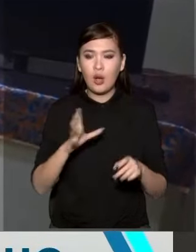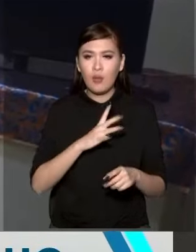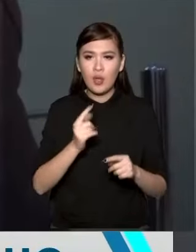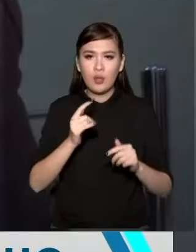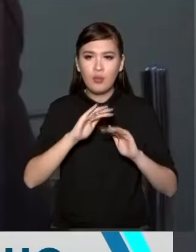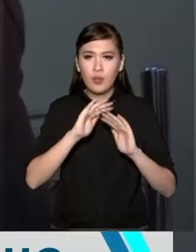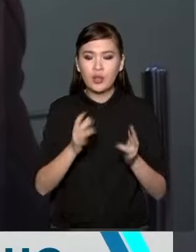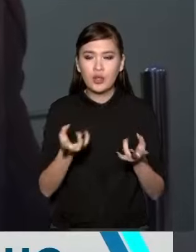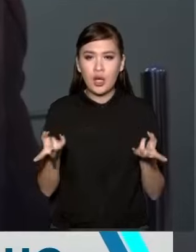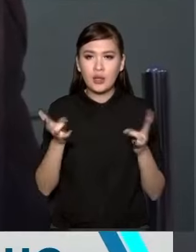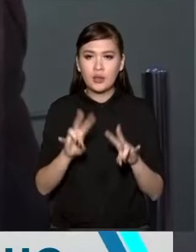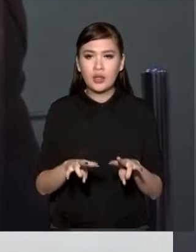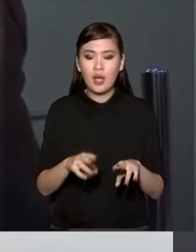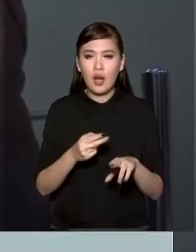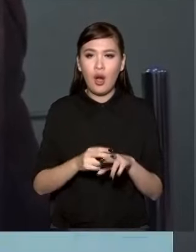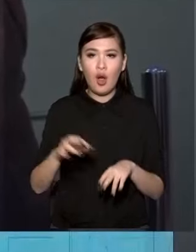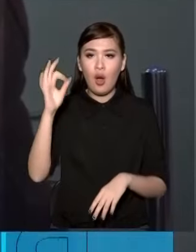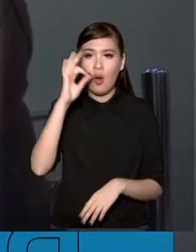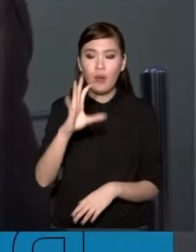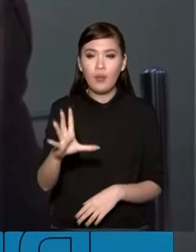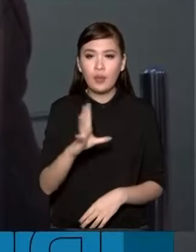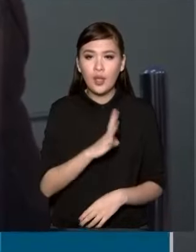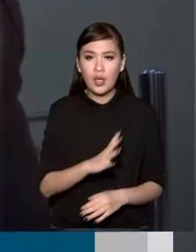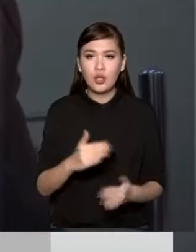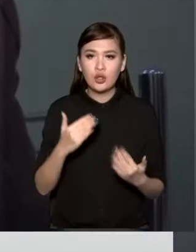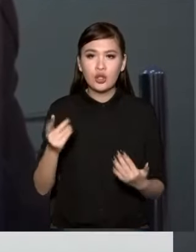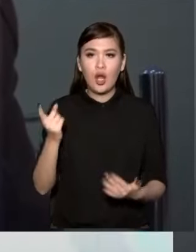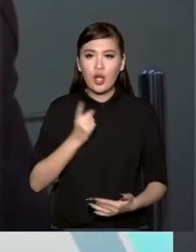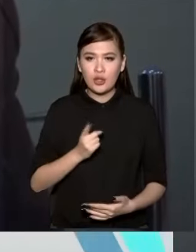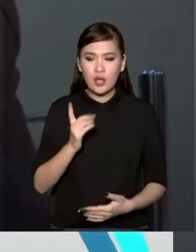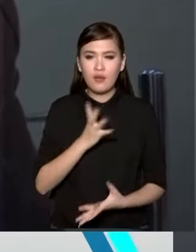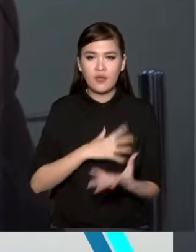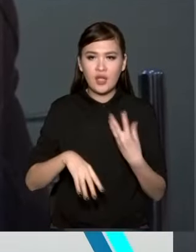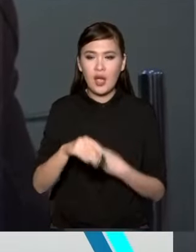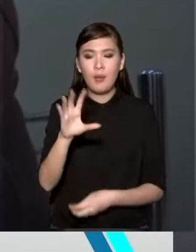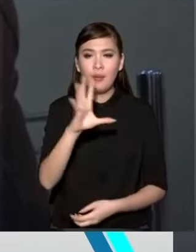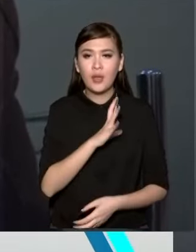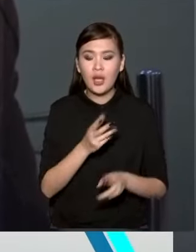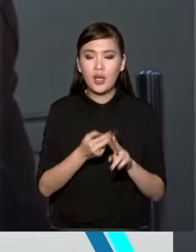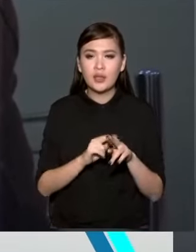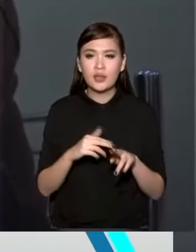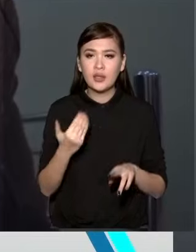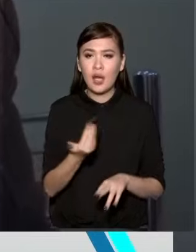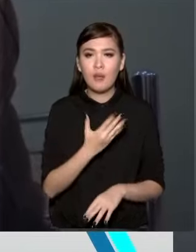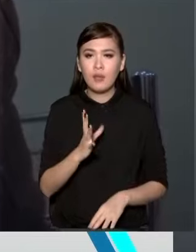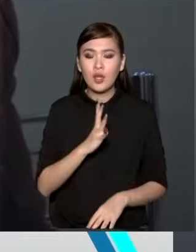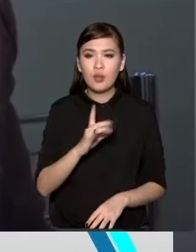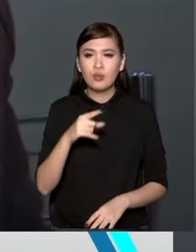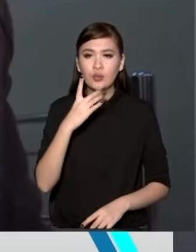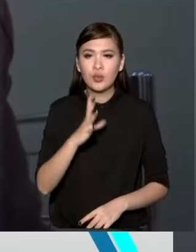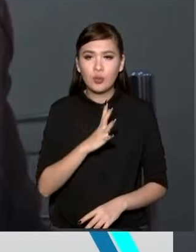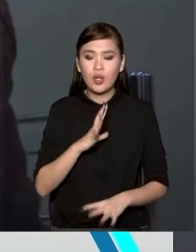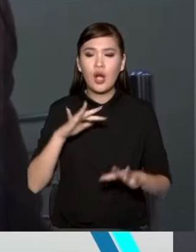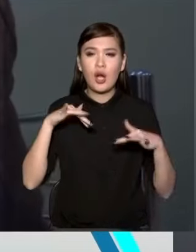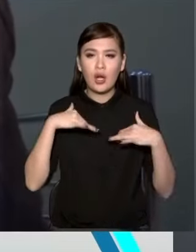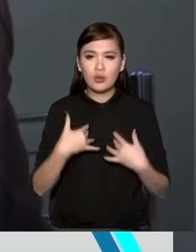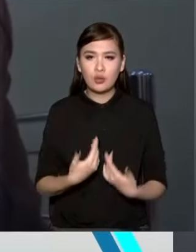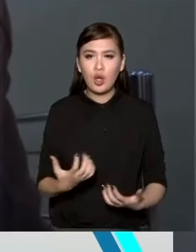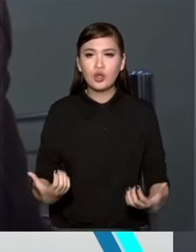Экибастузе. Ситуация, которая сложилась, значит, да, она была ожидаема. Значит, нам было, значит, ну, будем говорить, мы